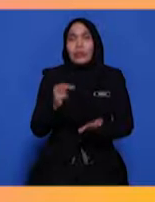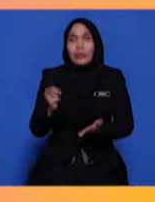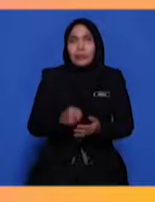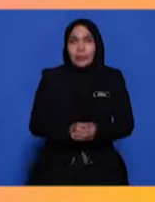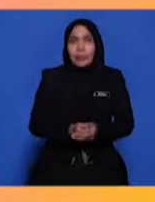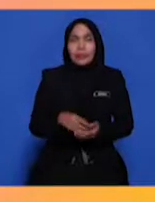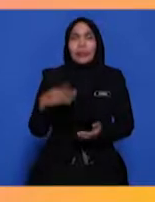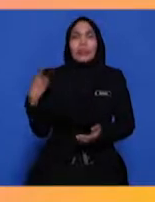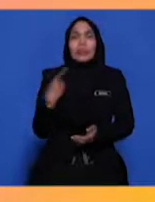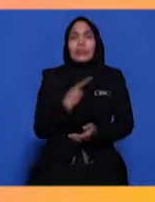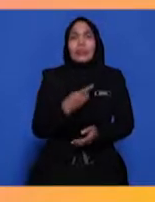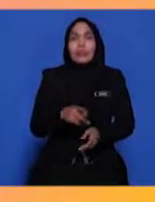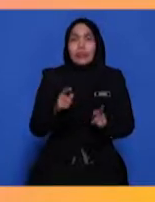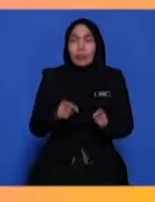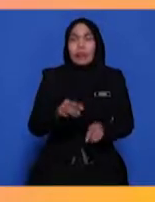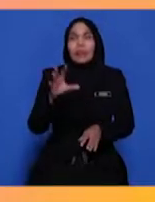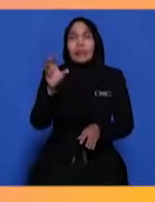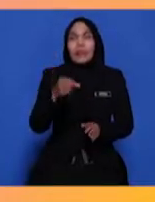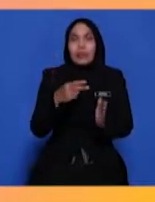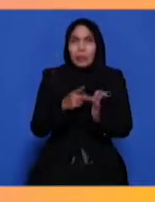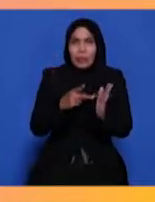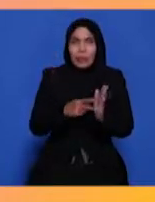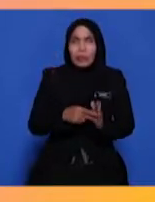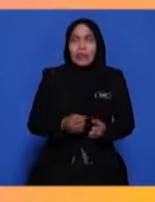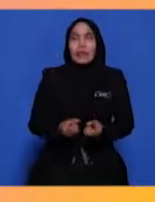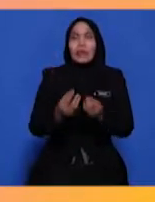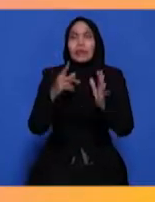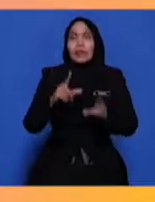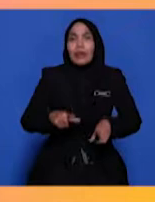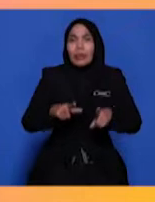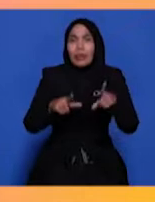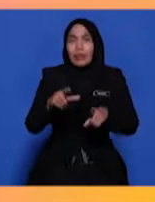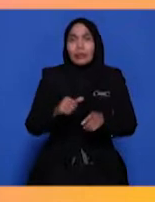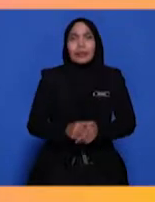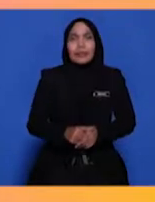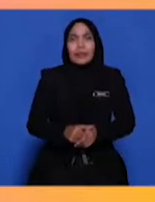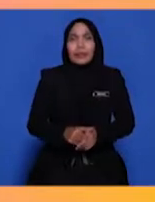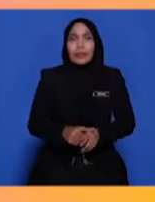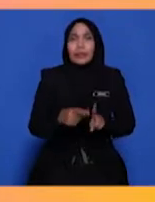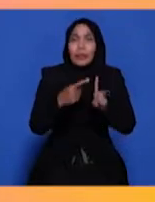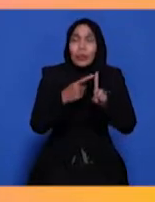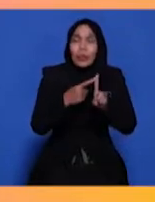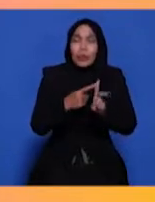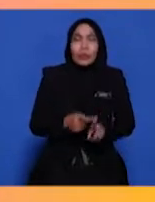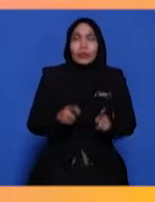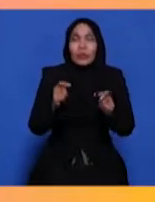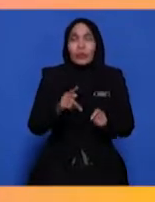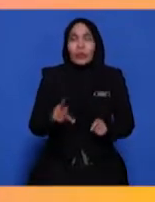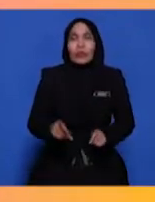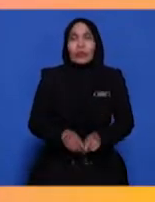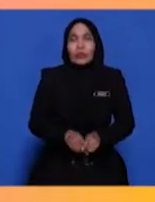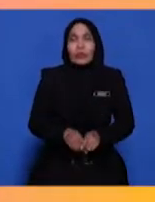kita perlu mengambil kira beberapa langkah. Langkah pertama ialah menentukan tujuan yang